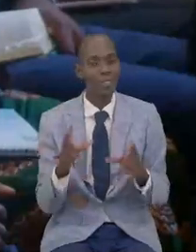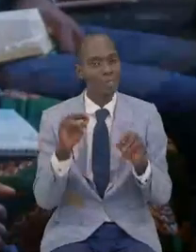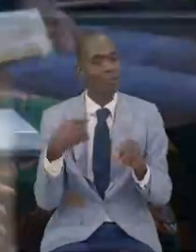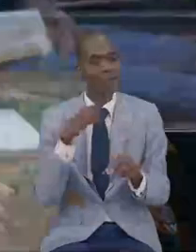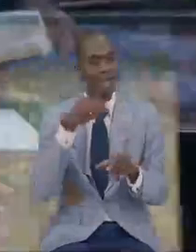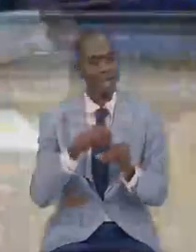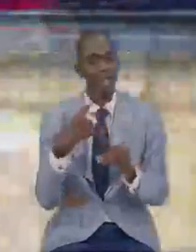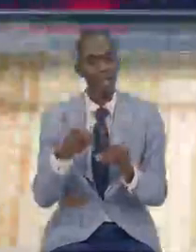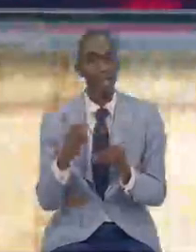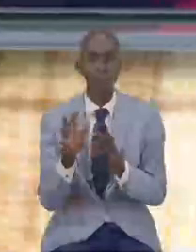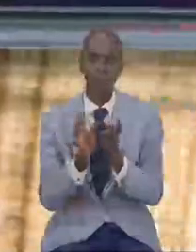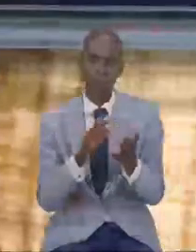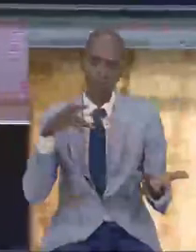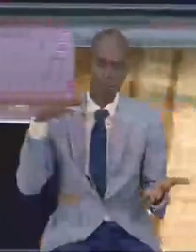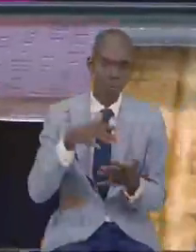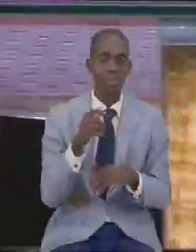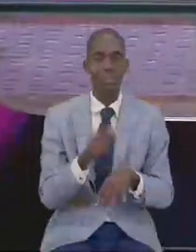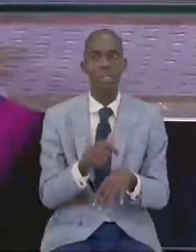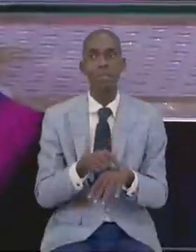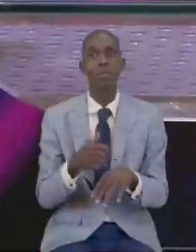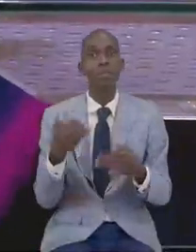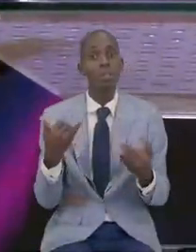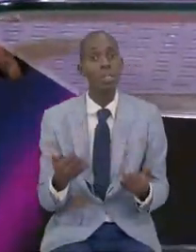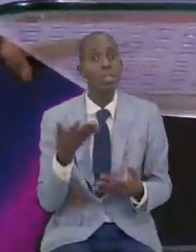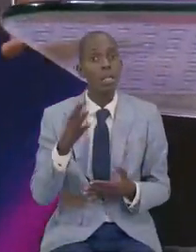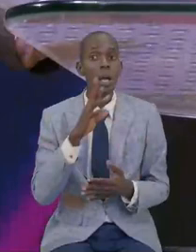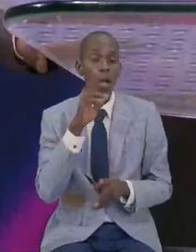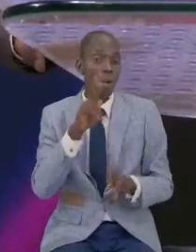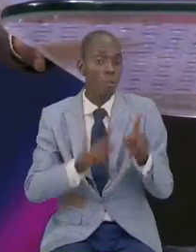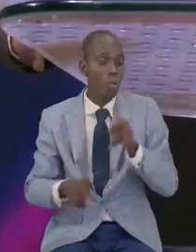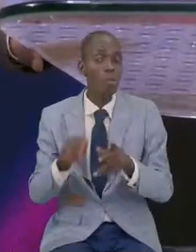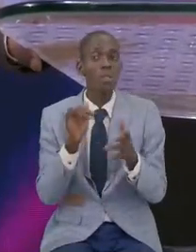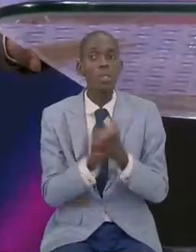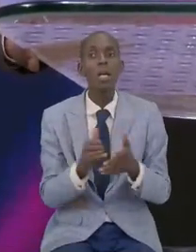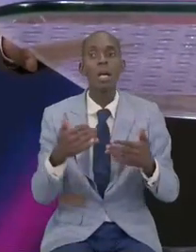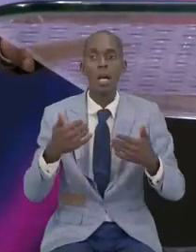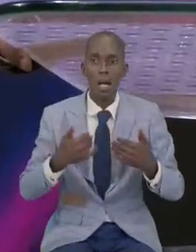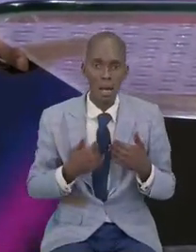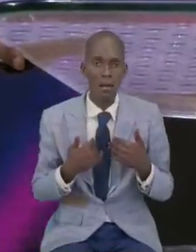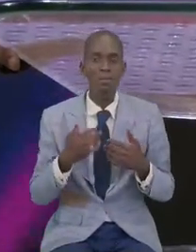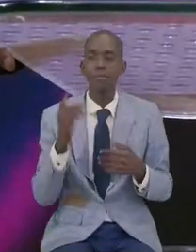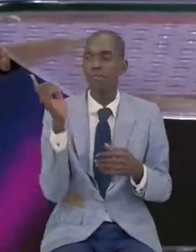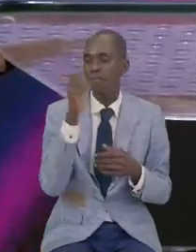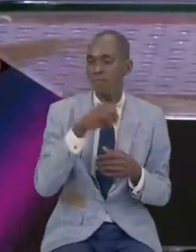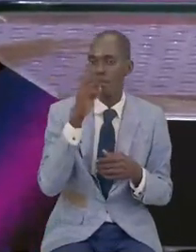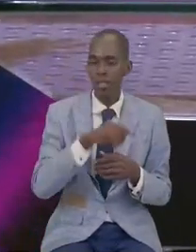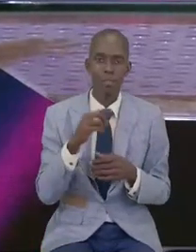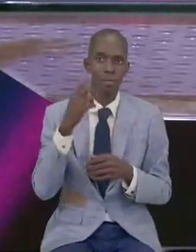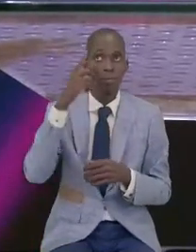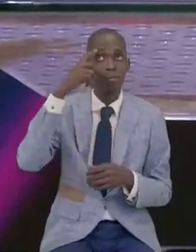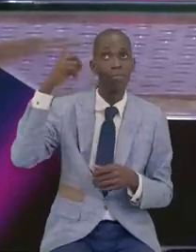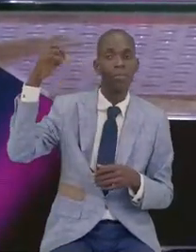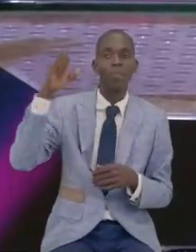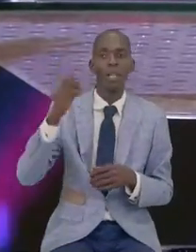enseignants. Nous sommes venus au fait qu'il y a des gens qui ont des visions perverties.